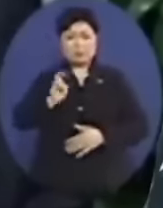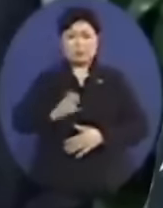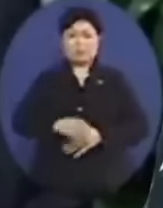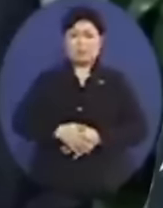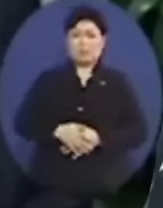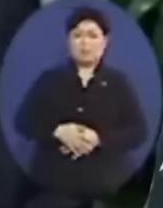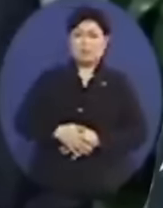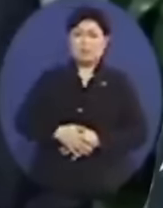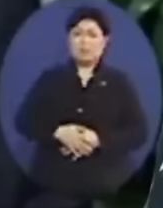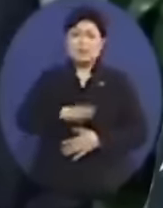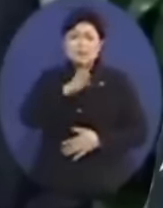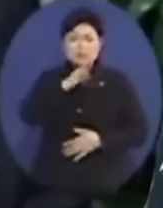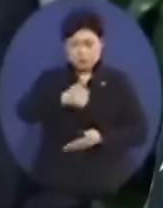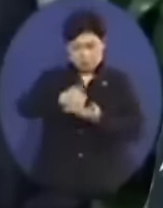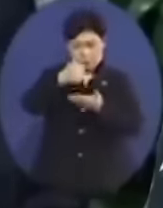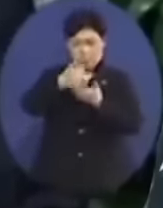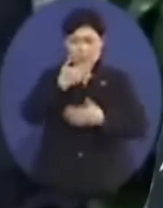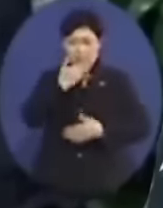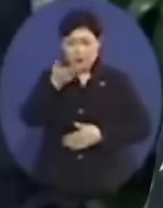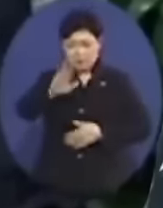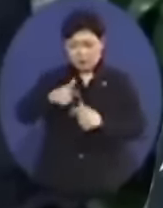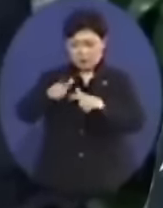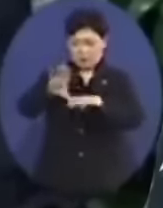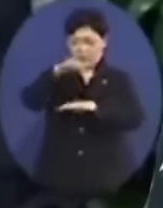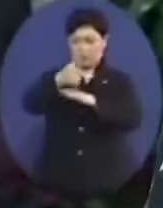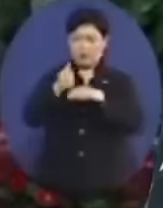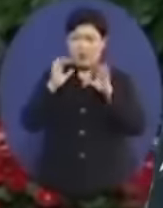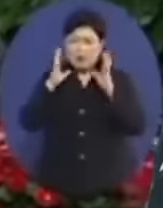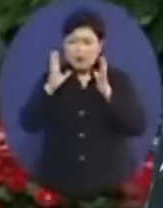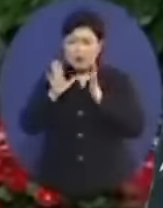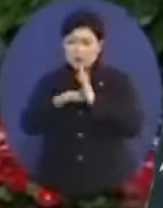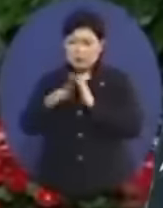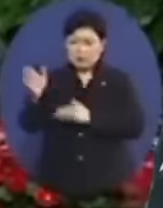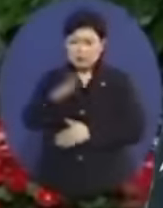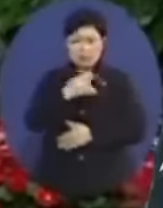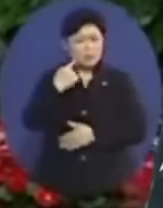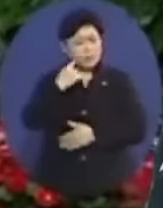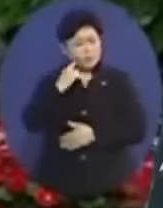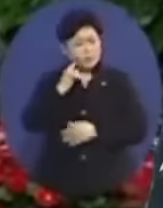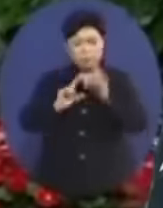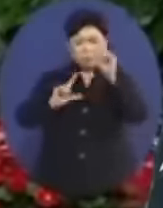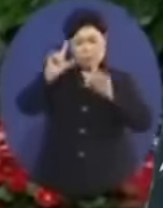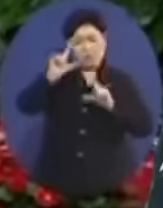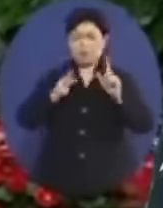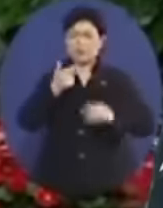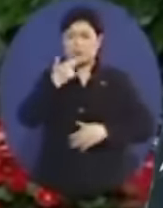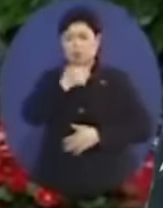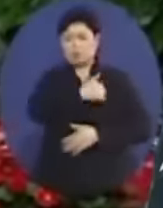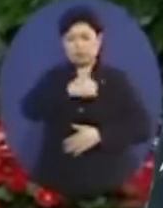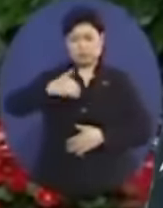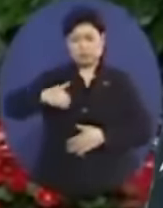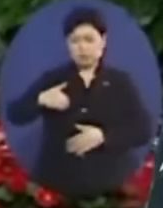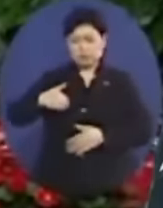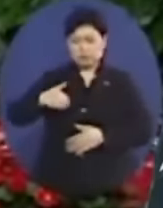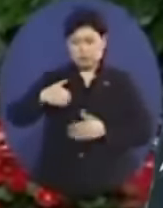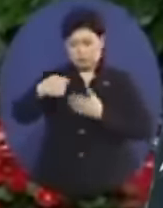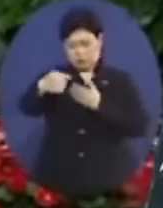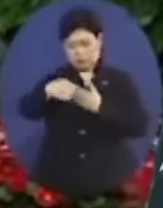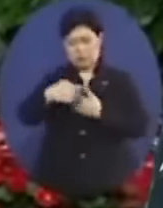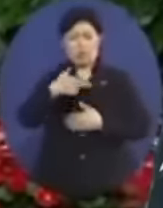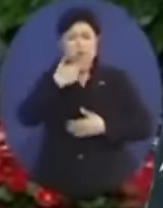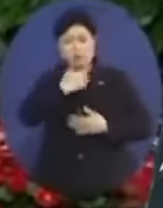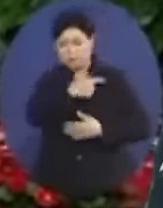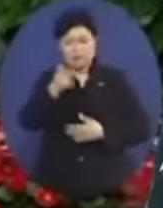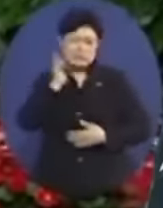우리가 중용 말하지 않습니까 근데 예수 그리스도는 어린아이 때 고운 모양도 없고 당당한 인물이 된 풍채도 없고 너무 빈정